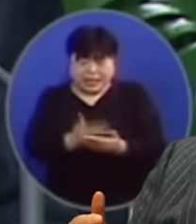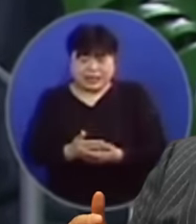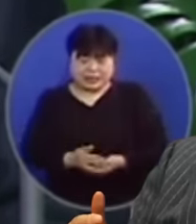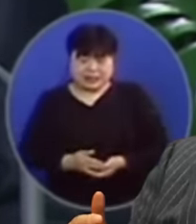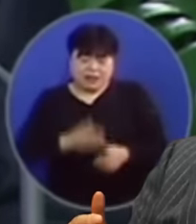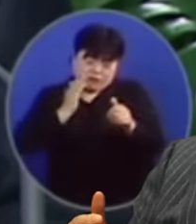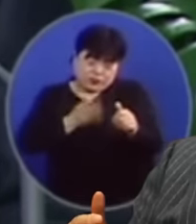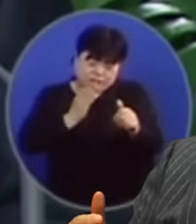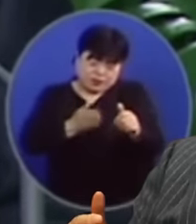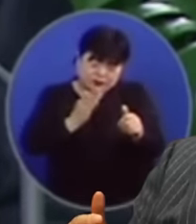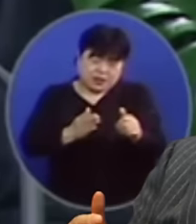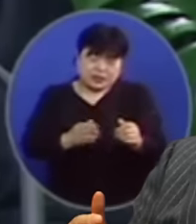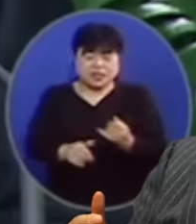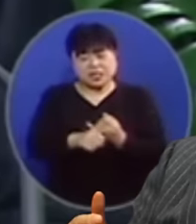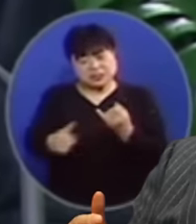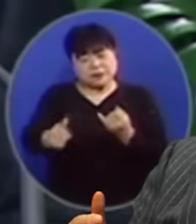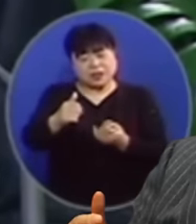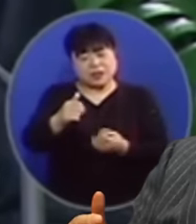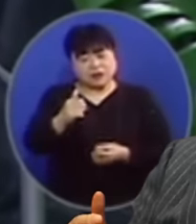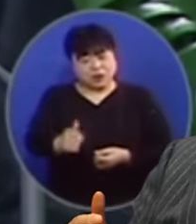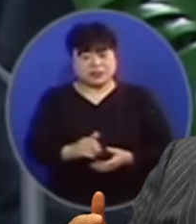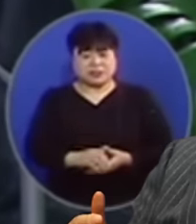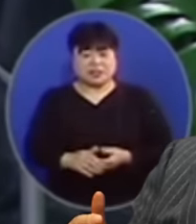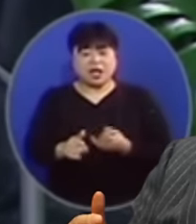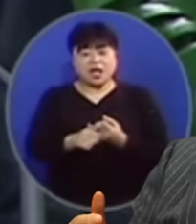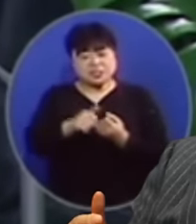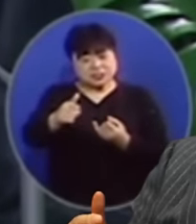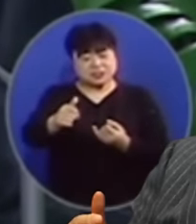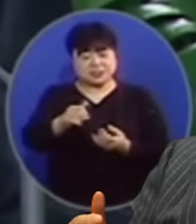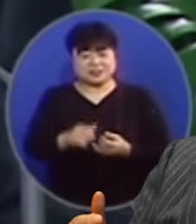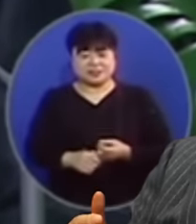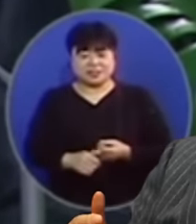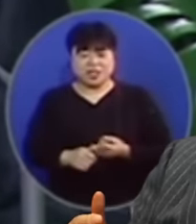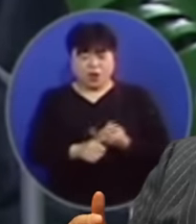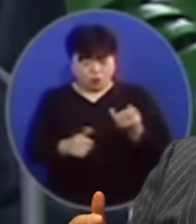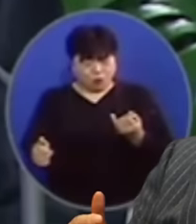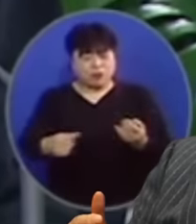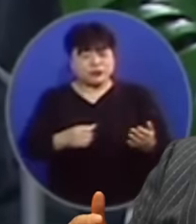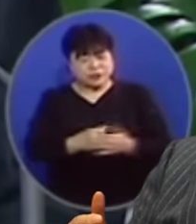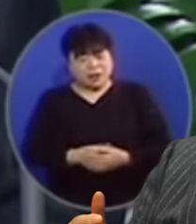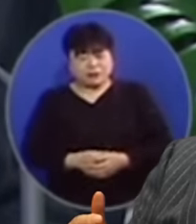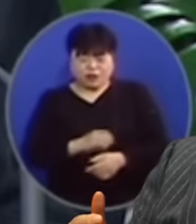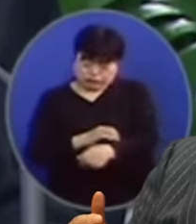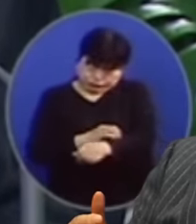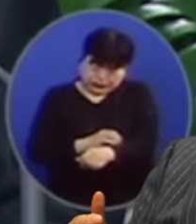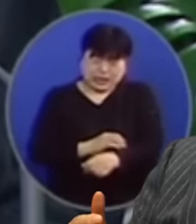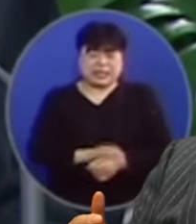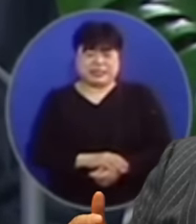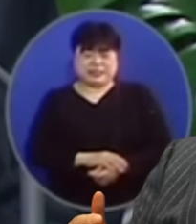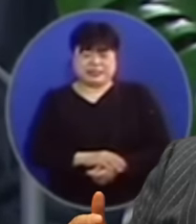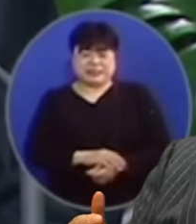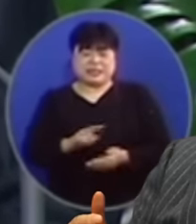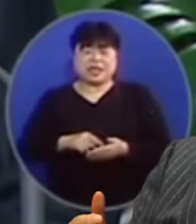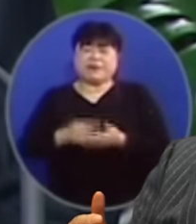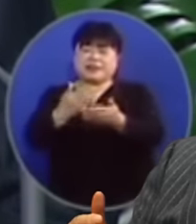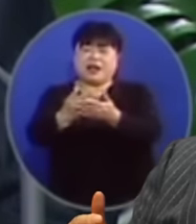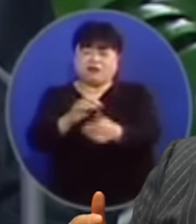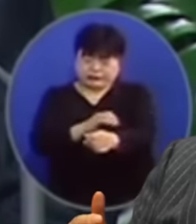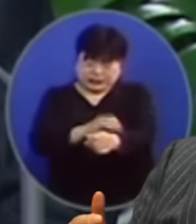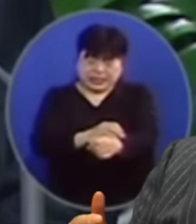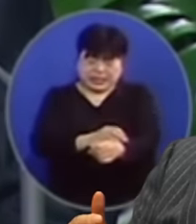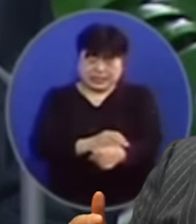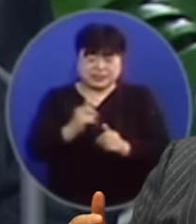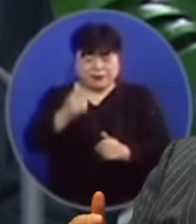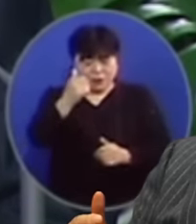말했습니까? 아유, 이 과부 때문에 내가 못 살겠다. 너무 자꾸 달라들어서 갚아달라고 하니까 내